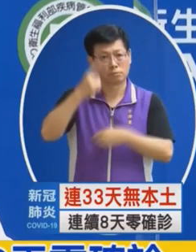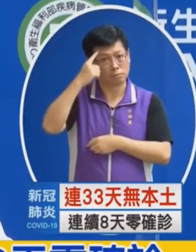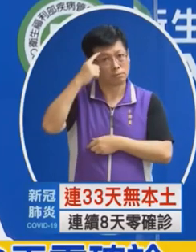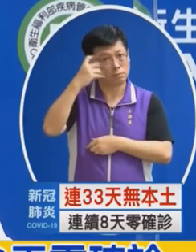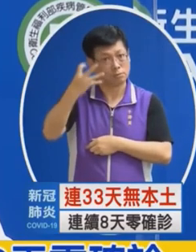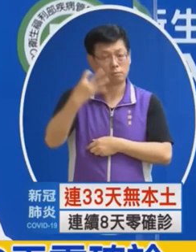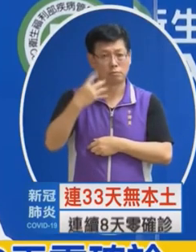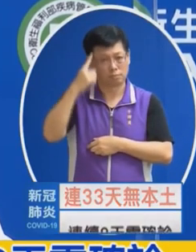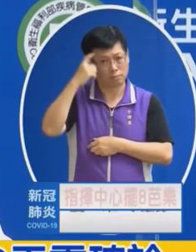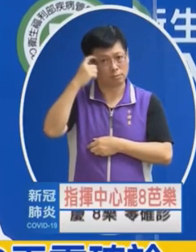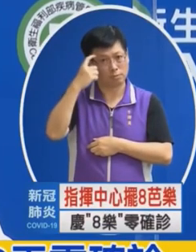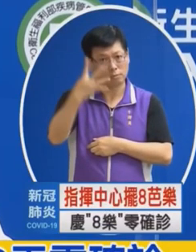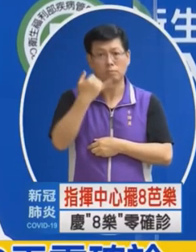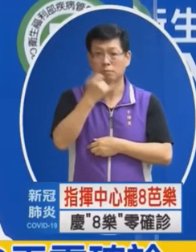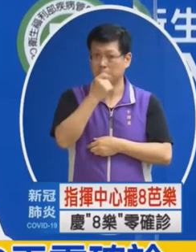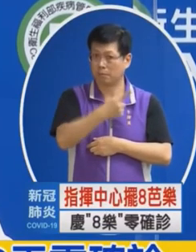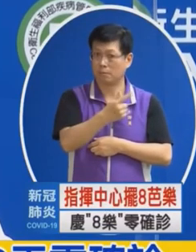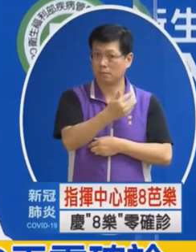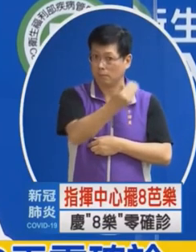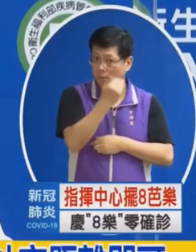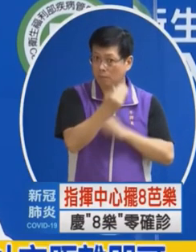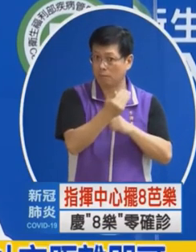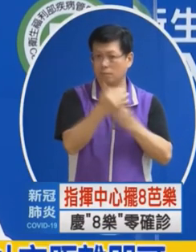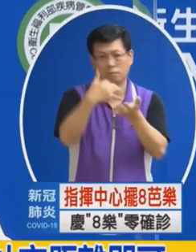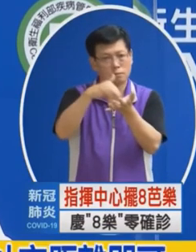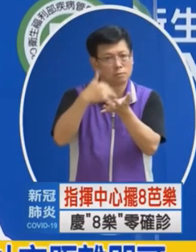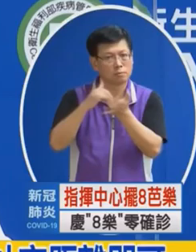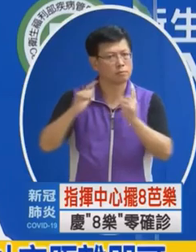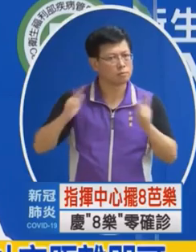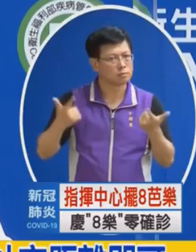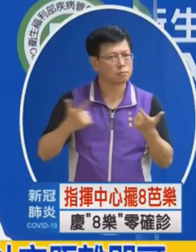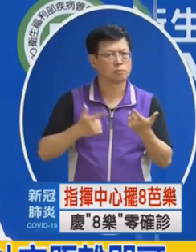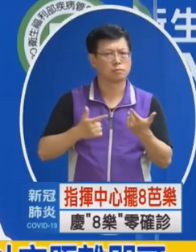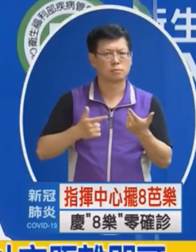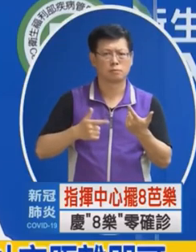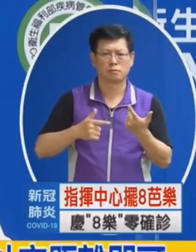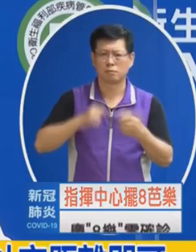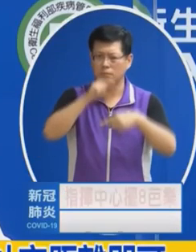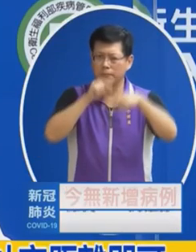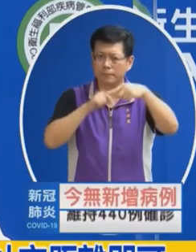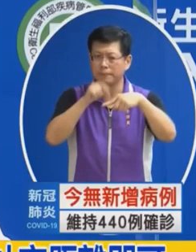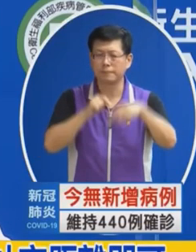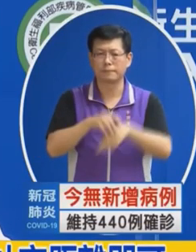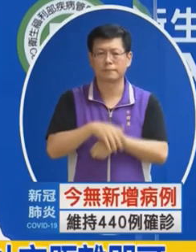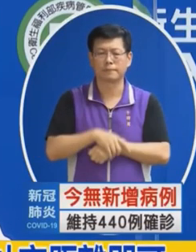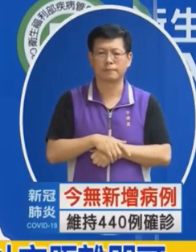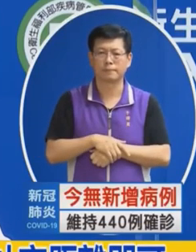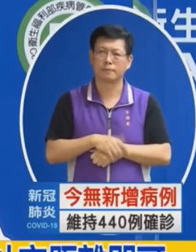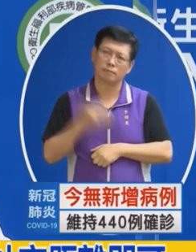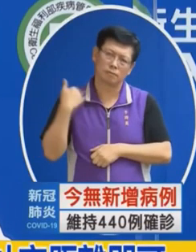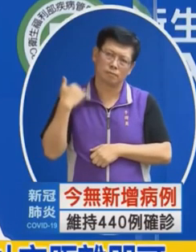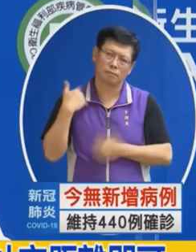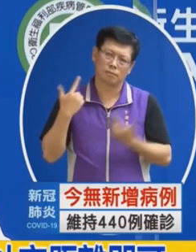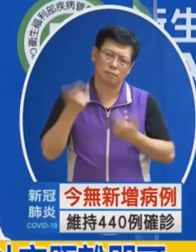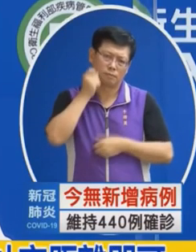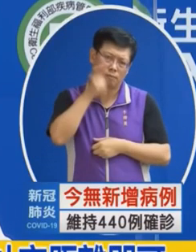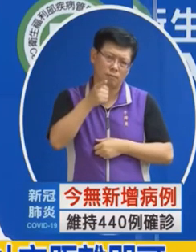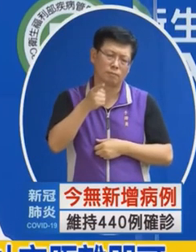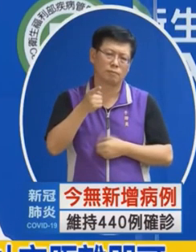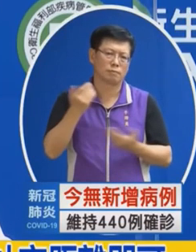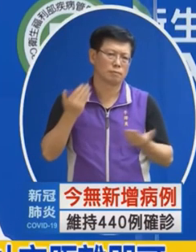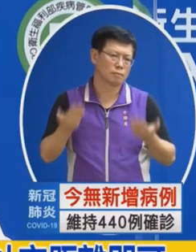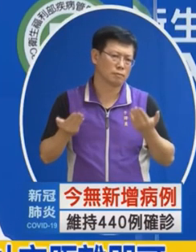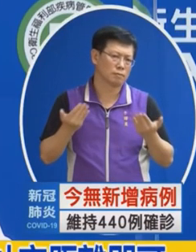14天9片那样的一个下来的话，大概平均大概我们大概那时候大概一个月下